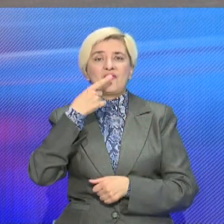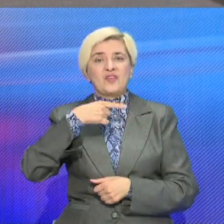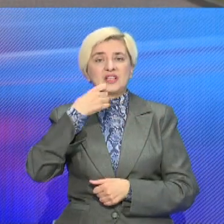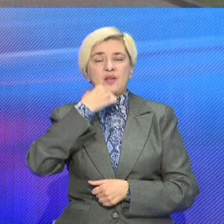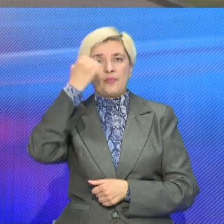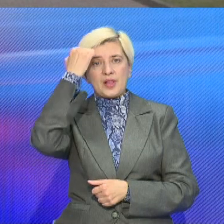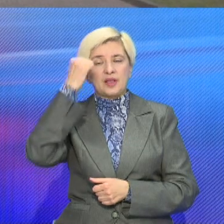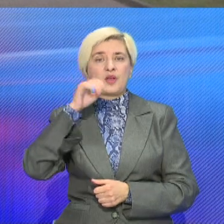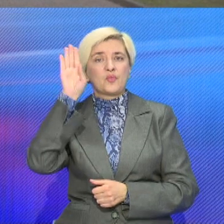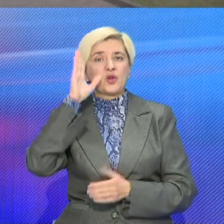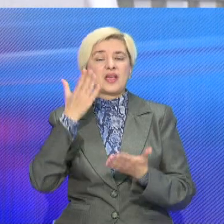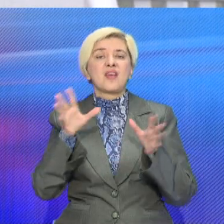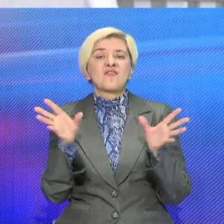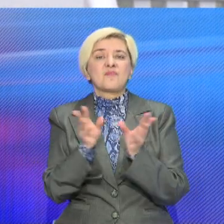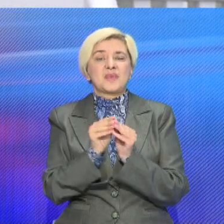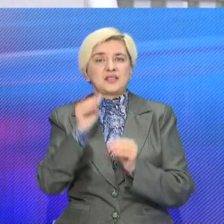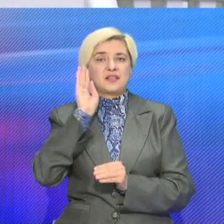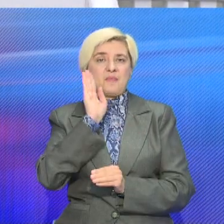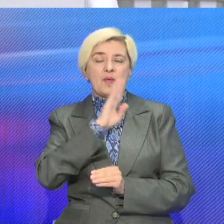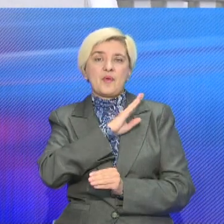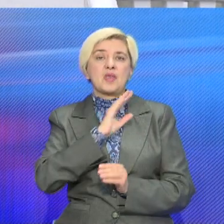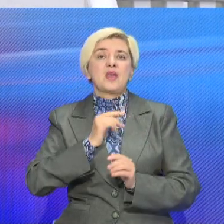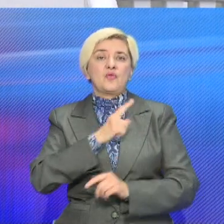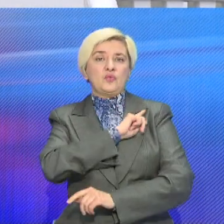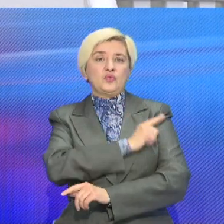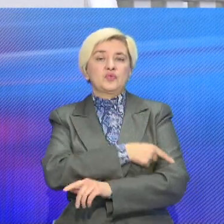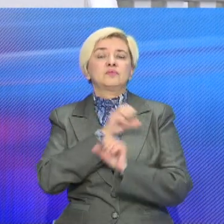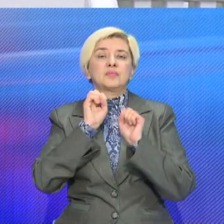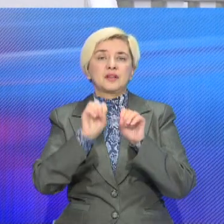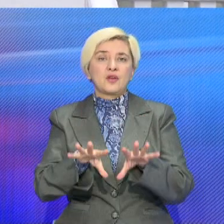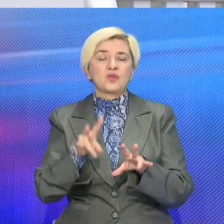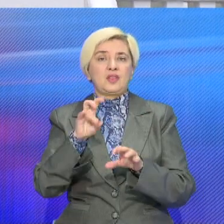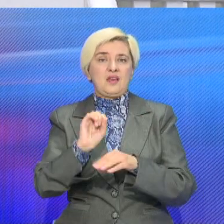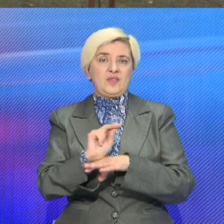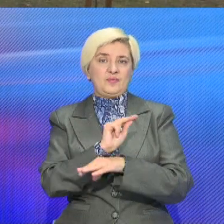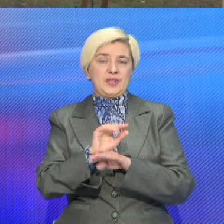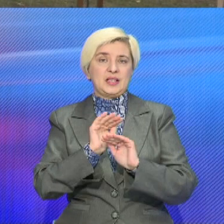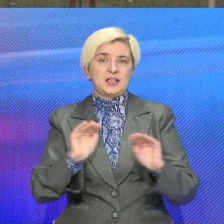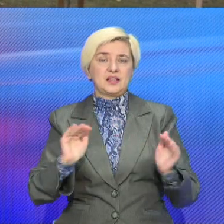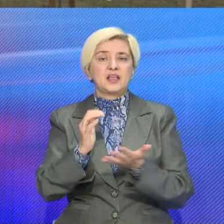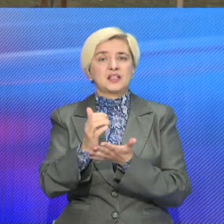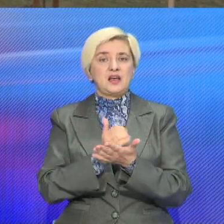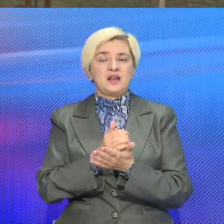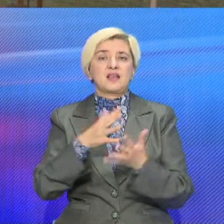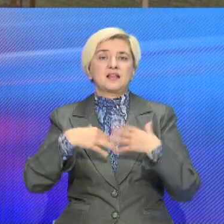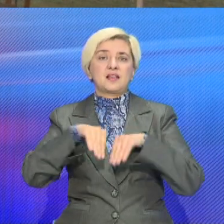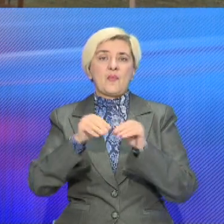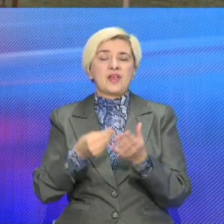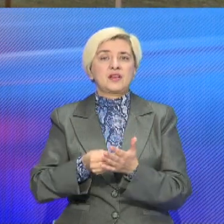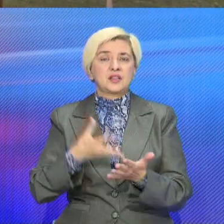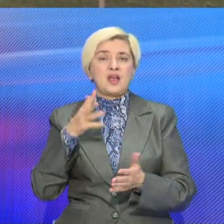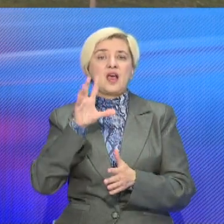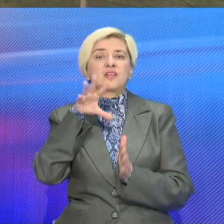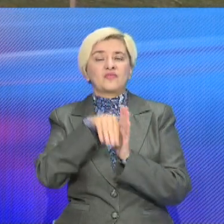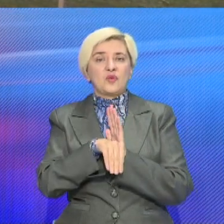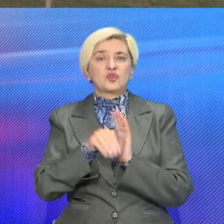мужчынам, якія нароўні з мамамі прыкладаюць нямала намаганняў у выхаванні дзяцей і захаванні сямейных каштоўнасцяў. Да таго ж, алея